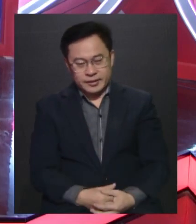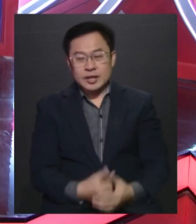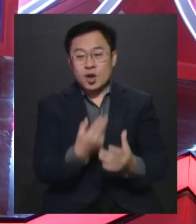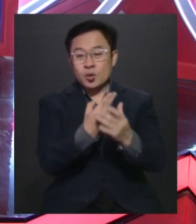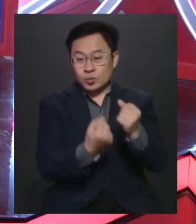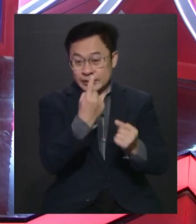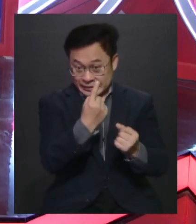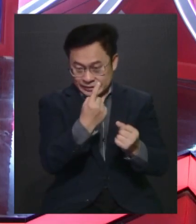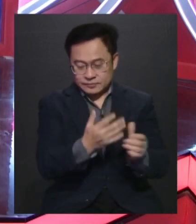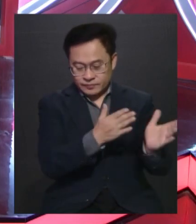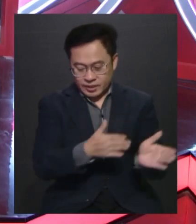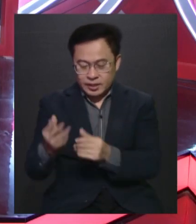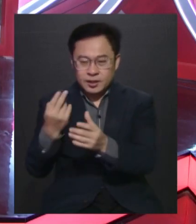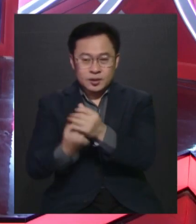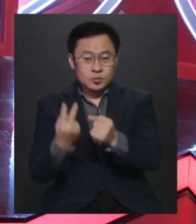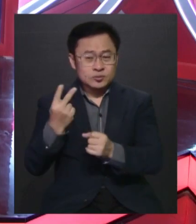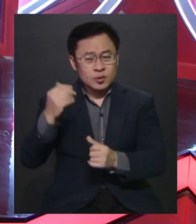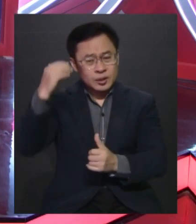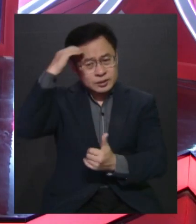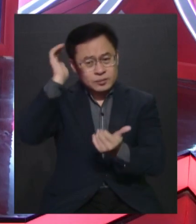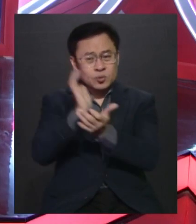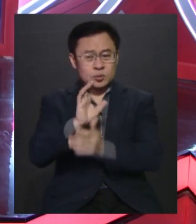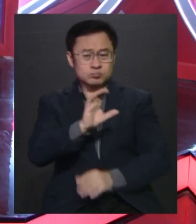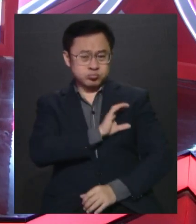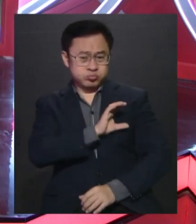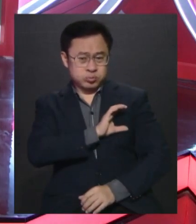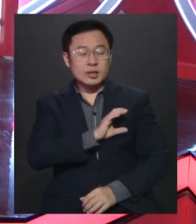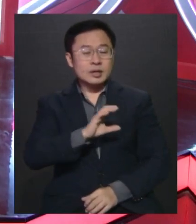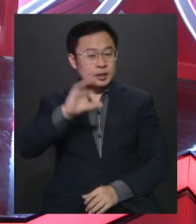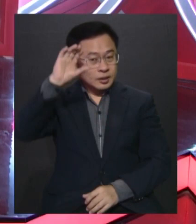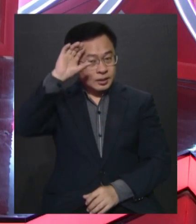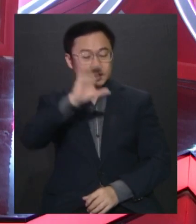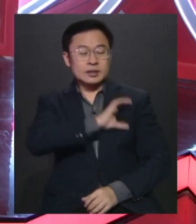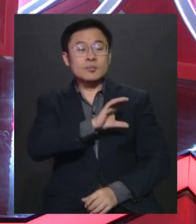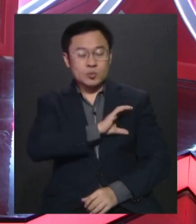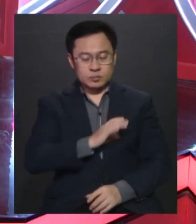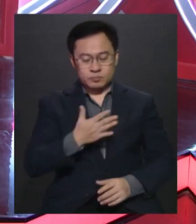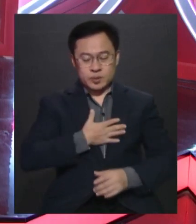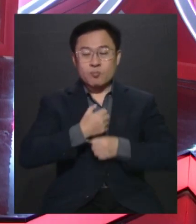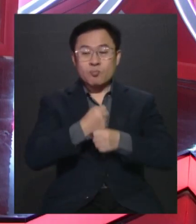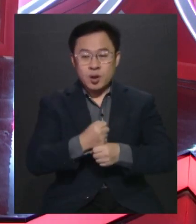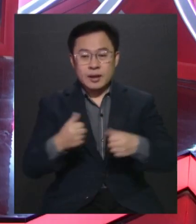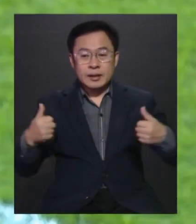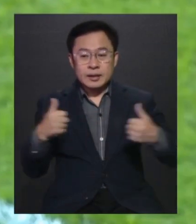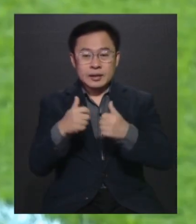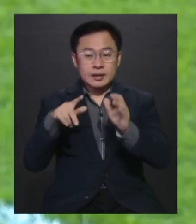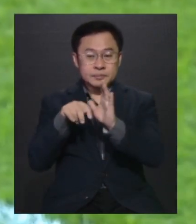ไปดูอีกหนึ่งคู่ครับที่สนามบุญญาจินดาครับโปลิเทโรเปิดบ้านเจอกับตราดและเกมนี้เป็นทีมเยือนอย่างตราดครับบุกมาเอาชนะเทโรไปได้ครับ